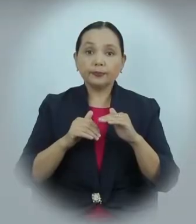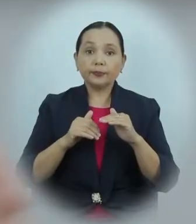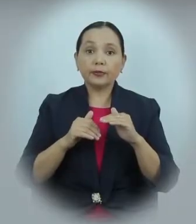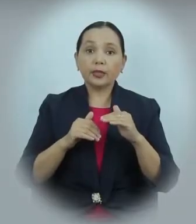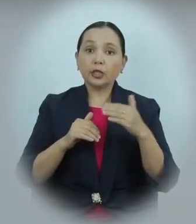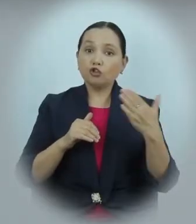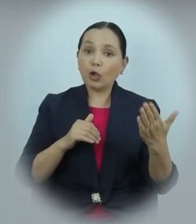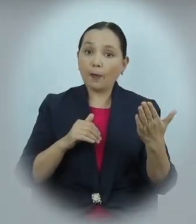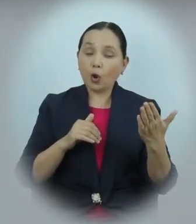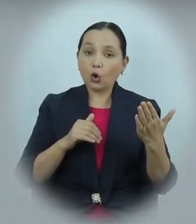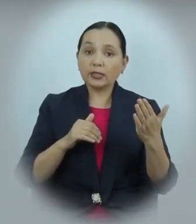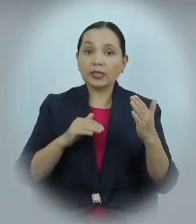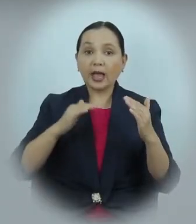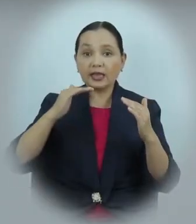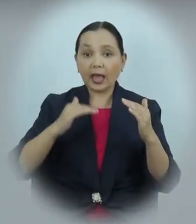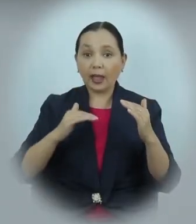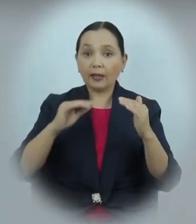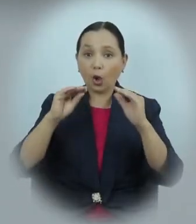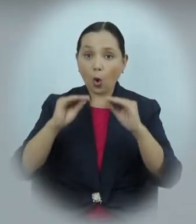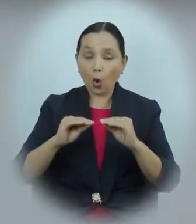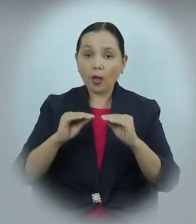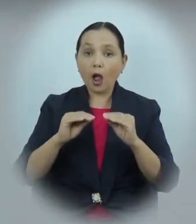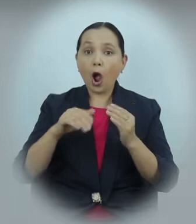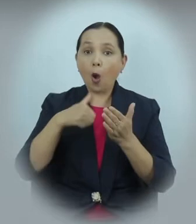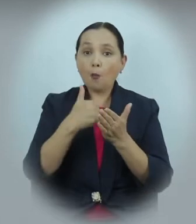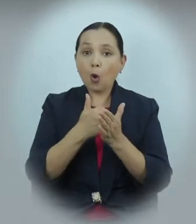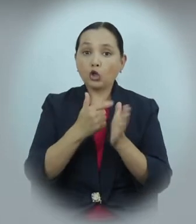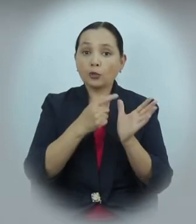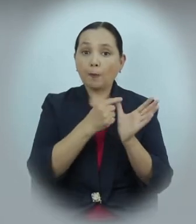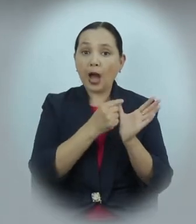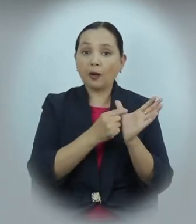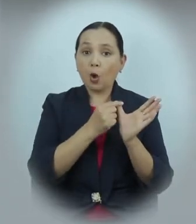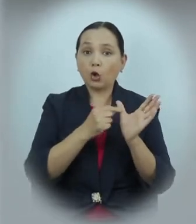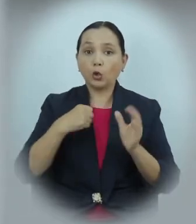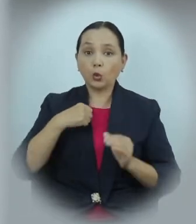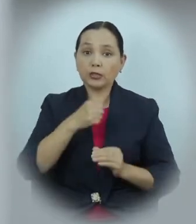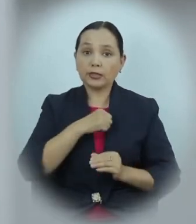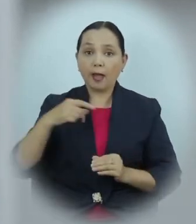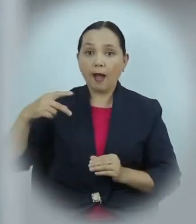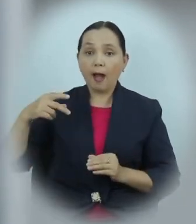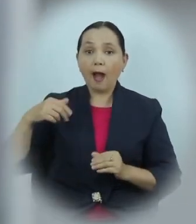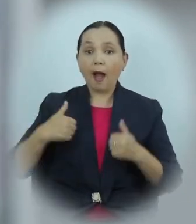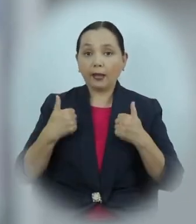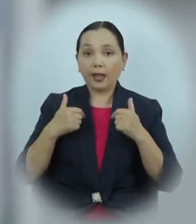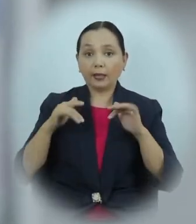chap qo'lingizni tayiga qo'yib, bosh barmoqni o'zining harakatini qilasiz.